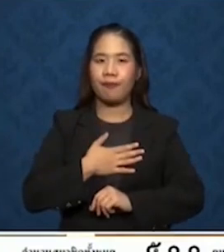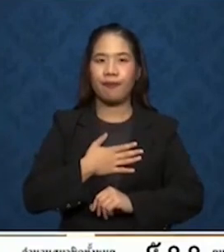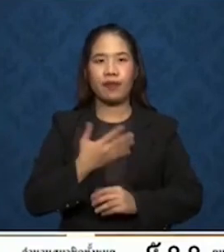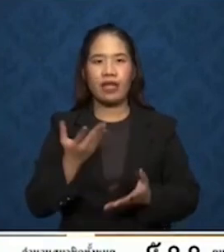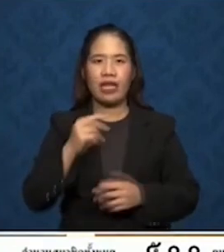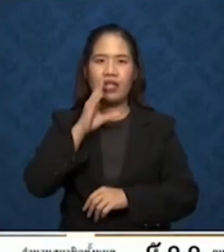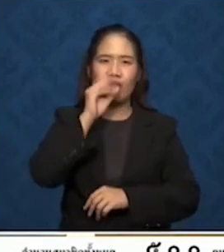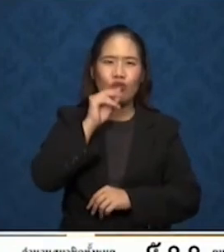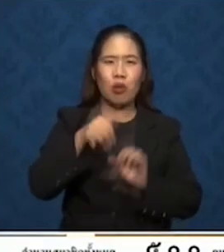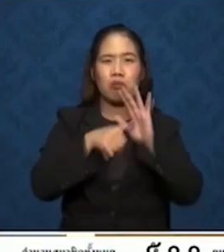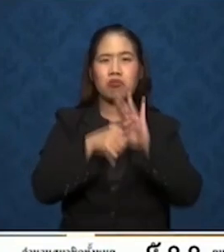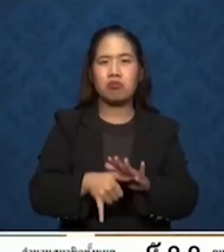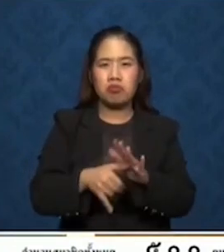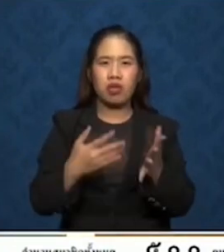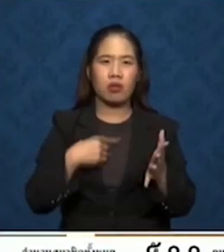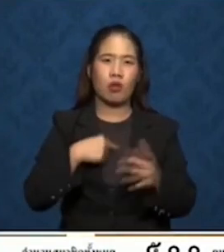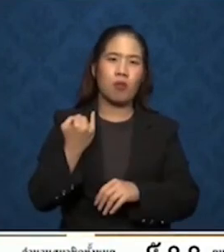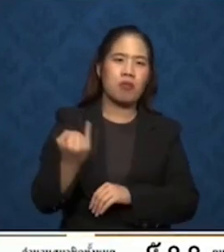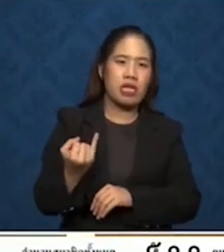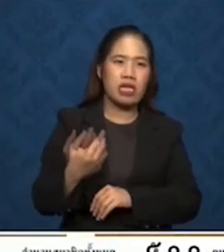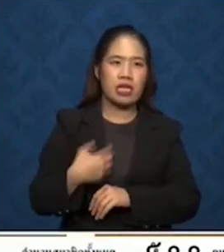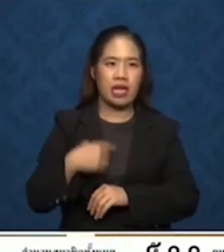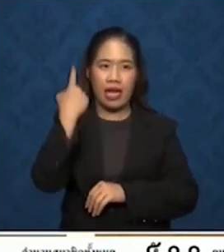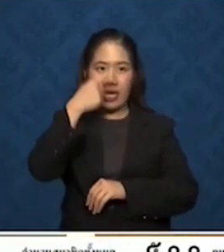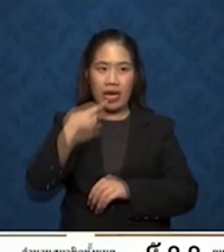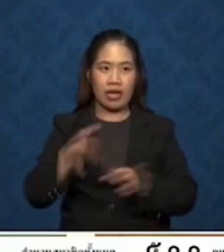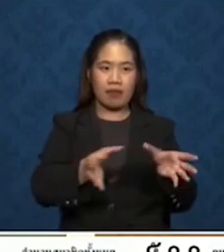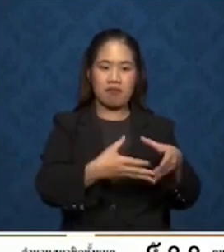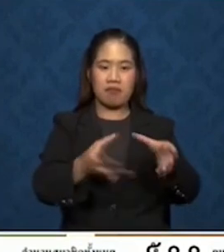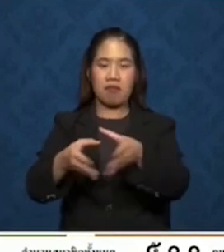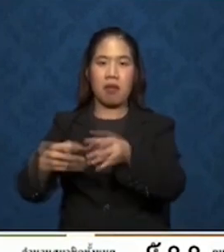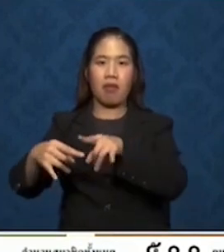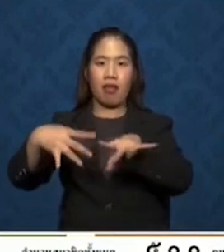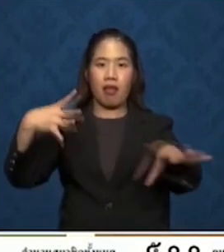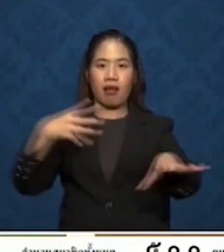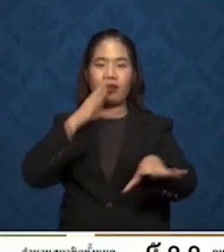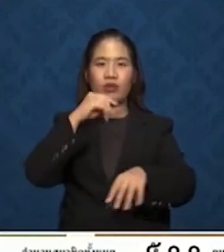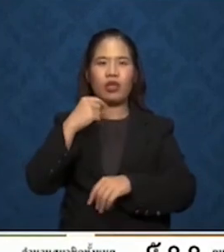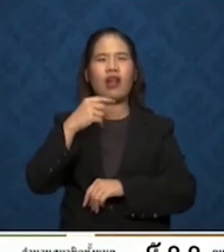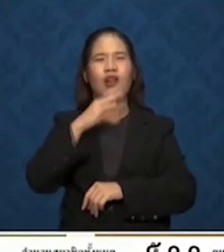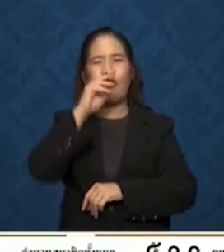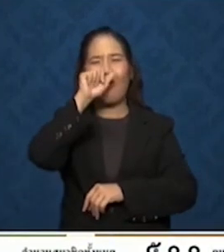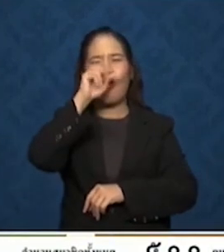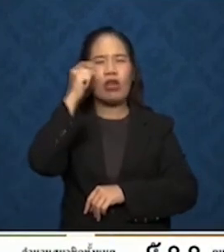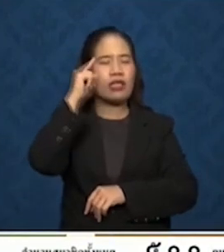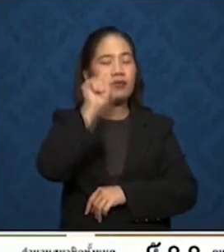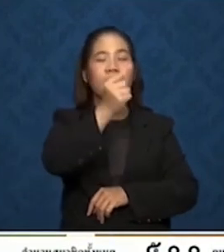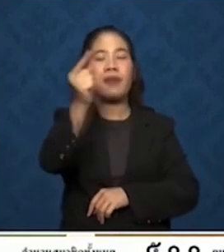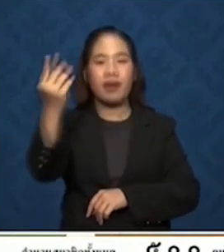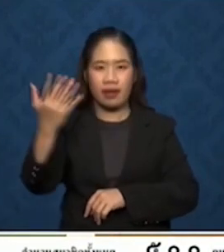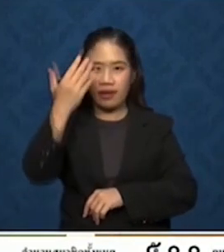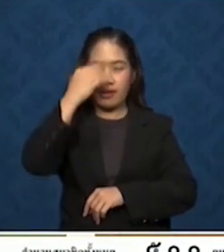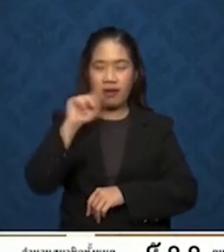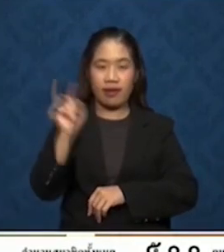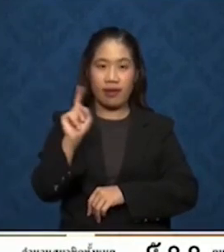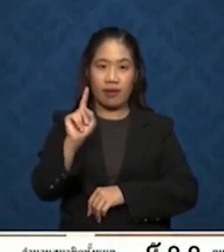ด้อย่าพรรคที่อยู่คนละพรรคกับท่านเนี่ยเป็นมุกเดิมๆจริงๆแล้วนะครับลองใช้มุกใหม่ดูบ้างเหอะเพทุกวัน